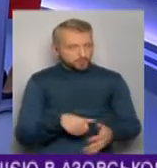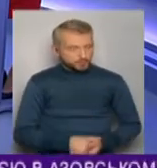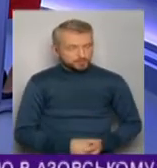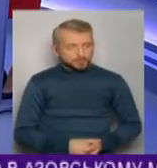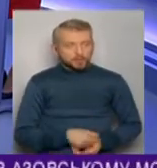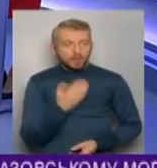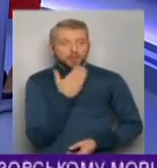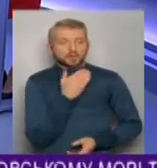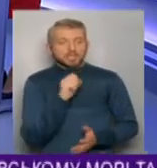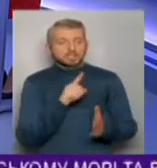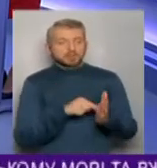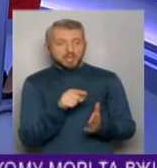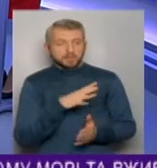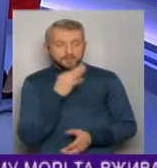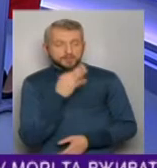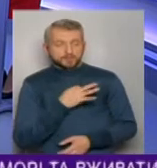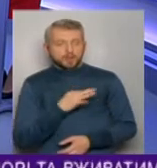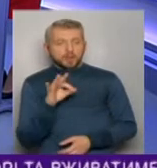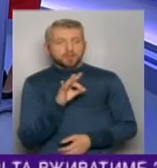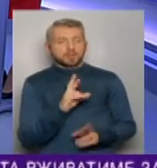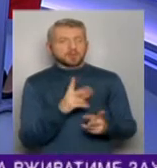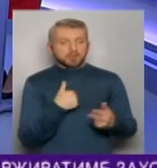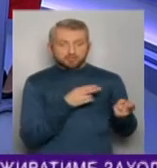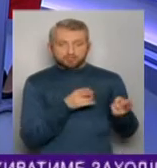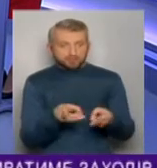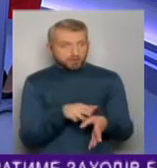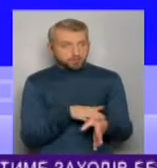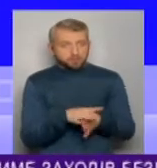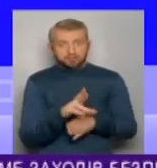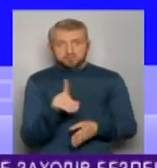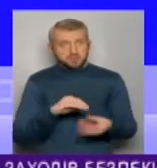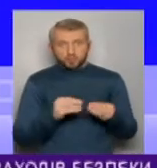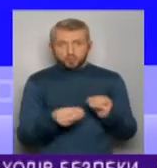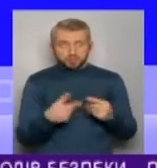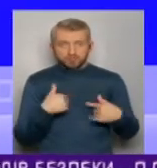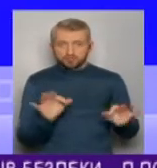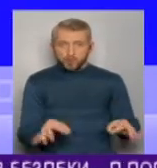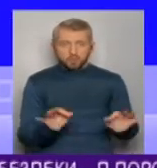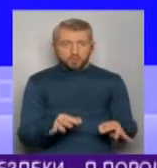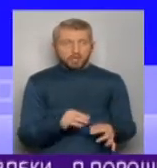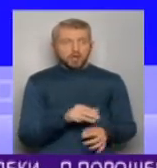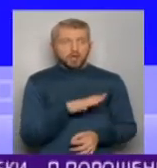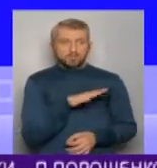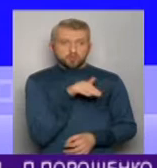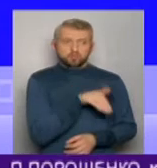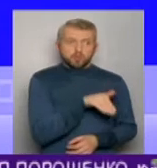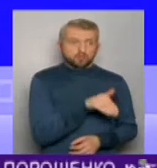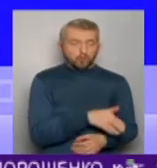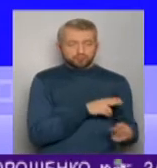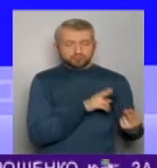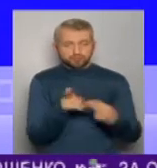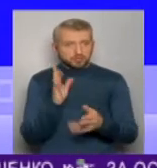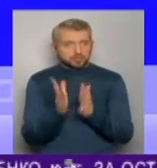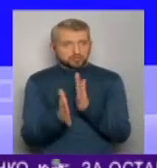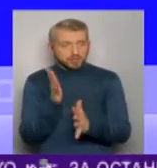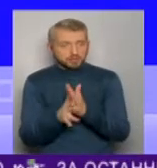останнє запитання, яке ви говорили про, як я дістався абсолютно без ніяких проблем, і з Подолу доїхав до Хрещатика, і тут абсолютно,